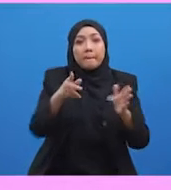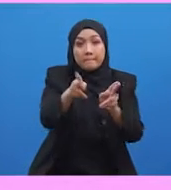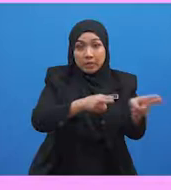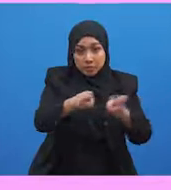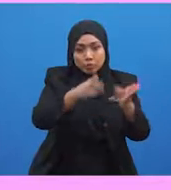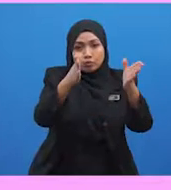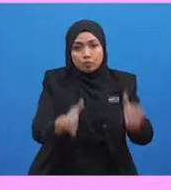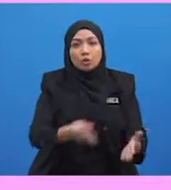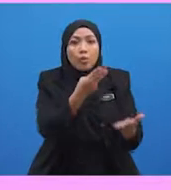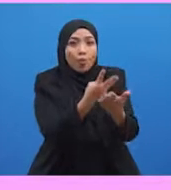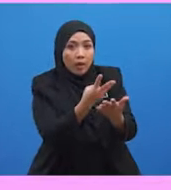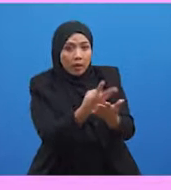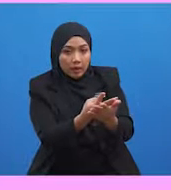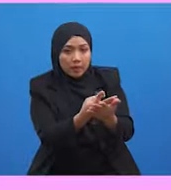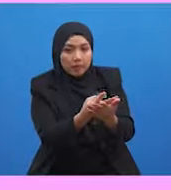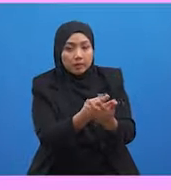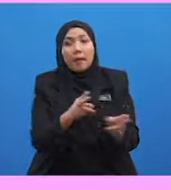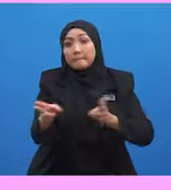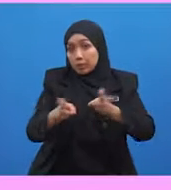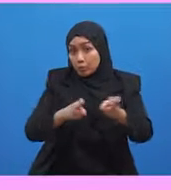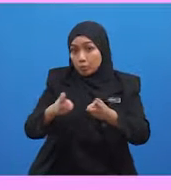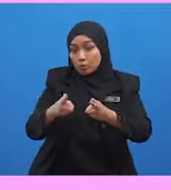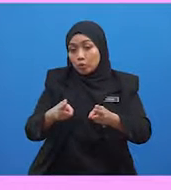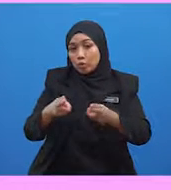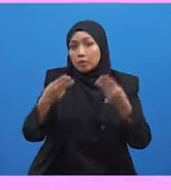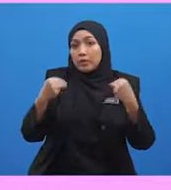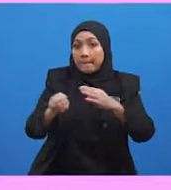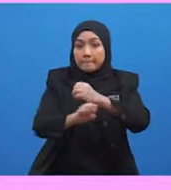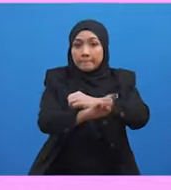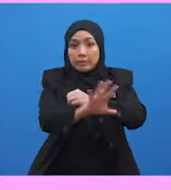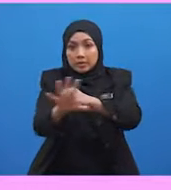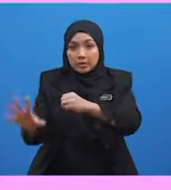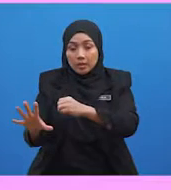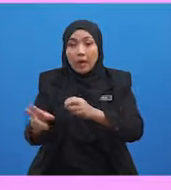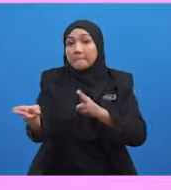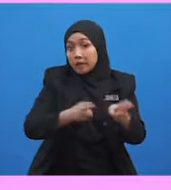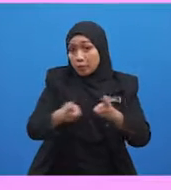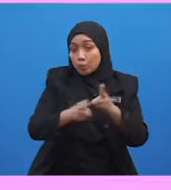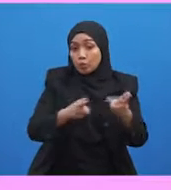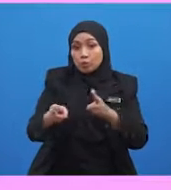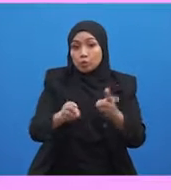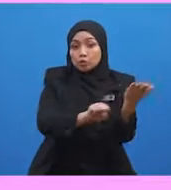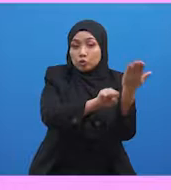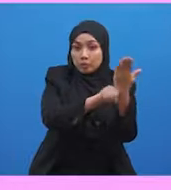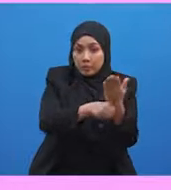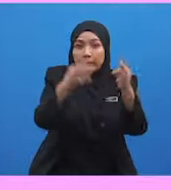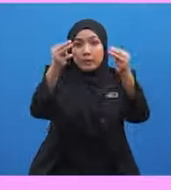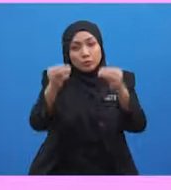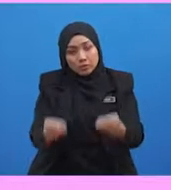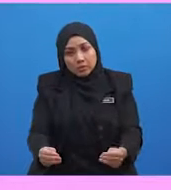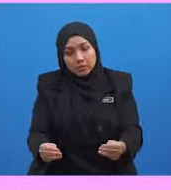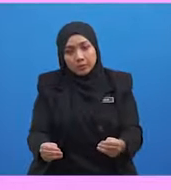kewangan, pengurus pemasaran, pengurus sumber manusia dan sebagainya,